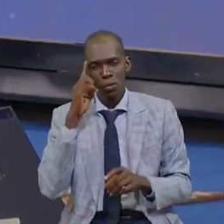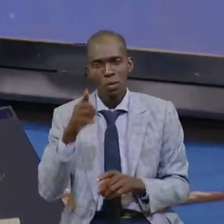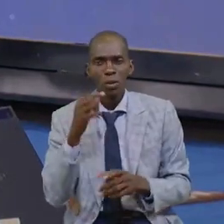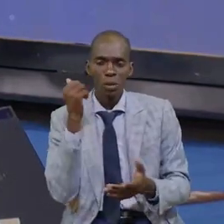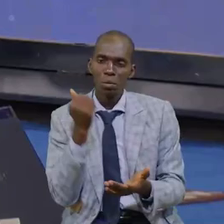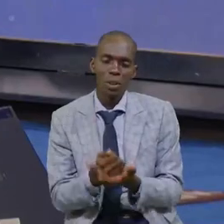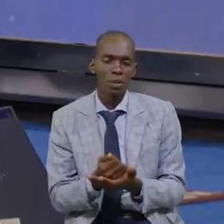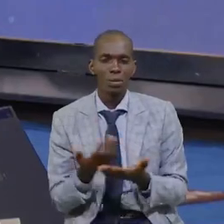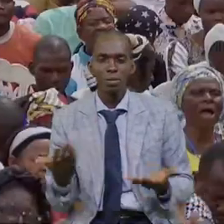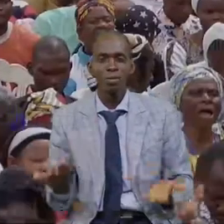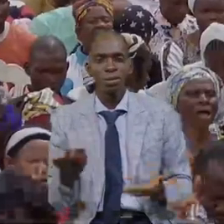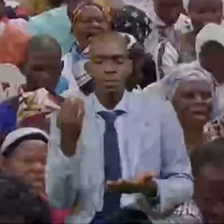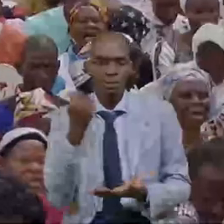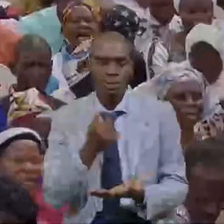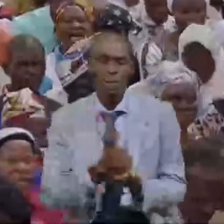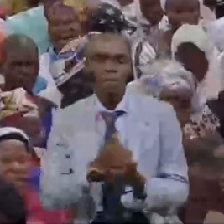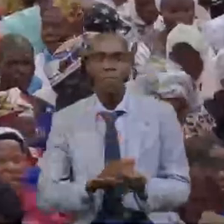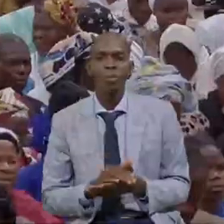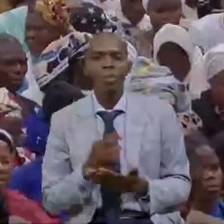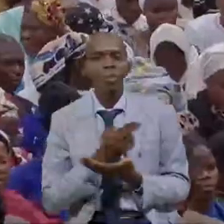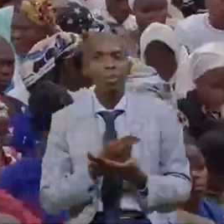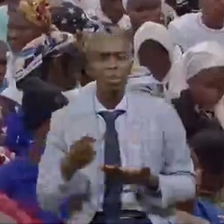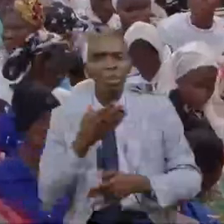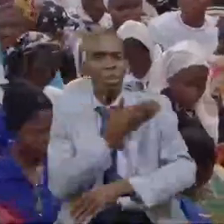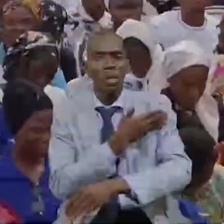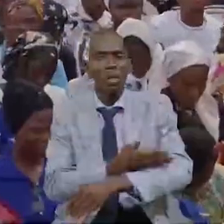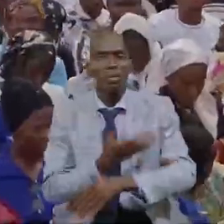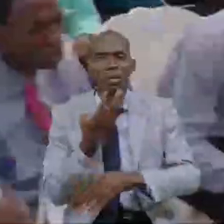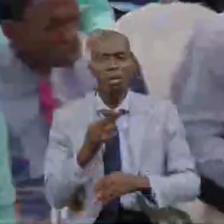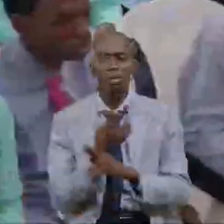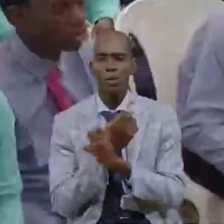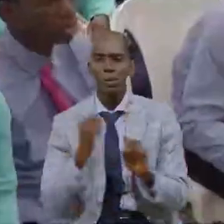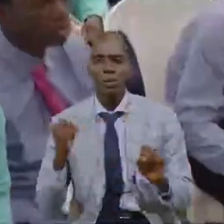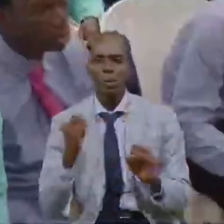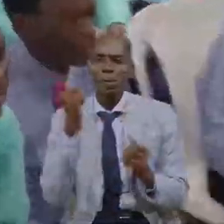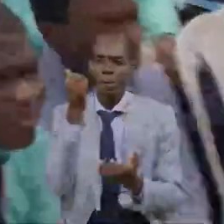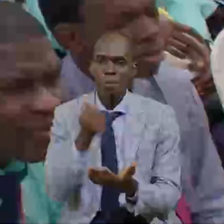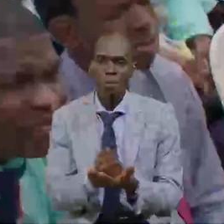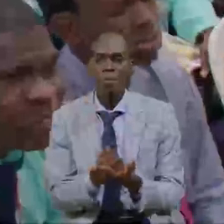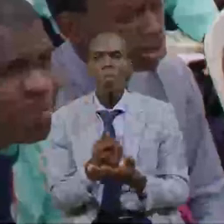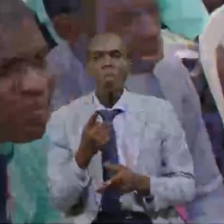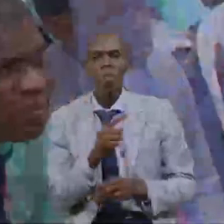délivrance. Tu n'as pas dit ton amen, hein? Bras saint de rédemption.